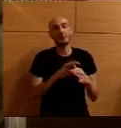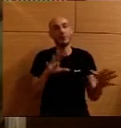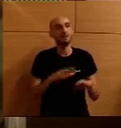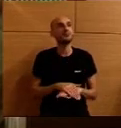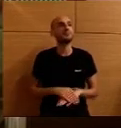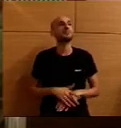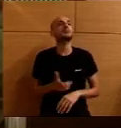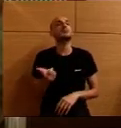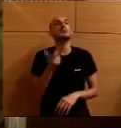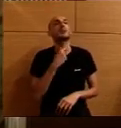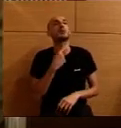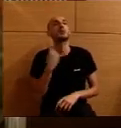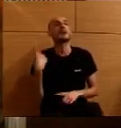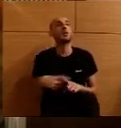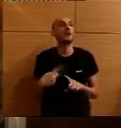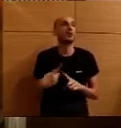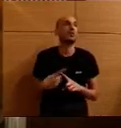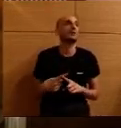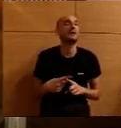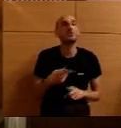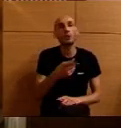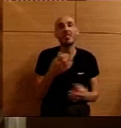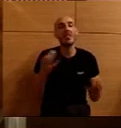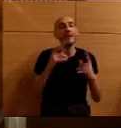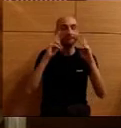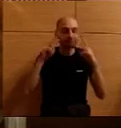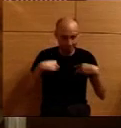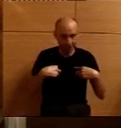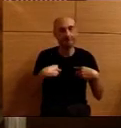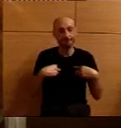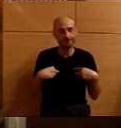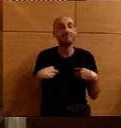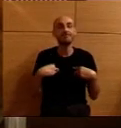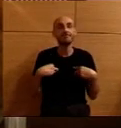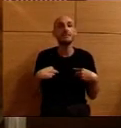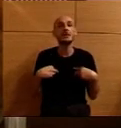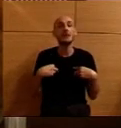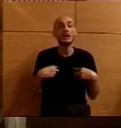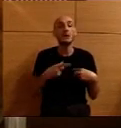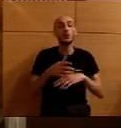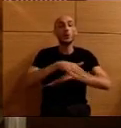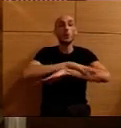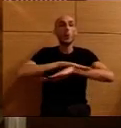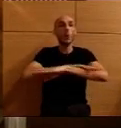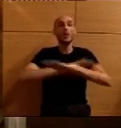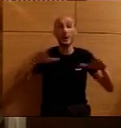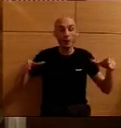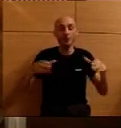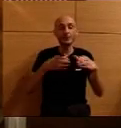una cosa. Que se ho fa saber, perquè així vostè és soci en un equip de govern junta al PSOE.